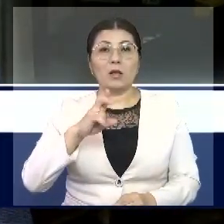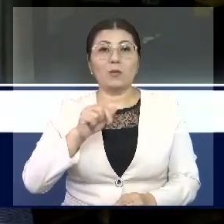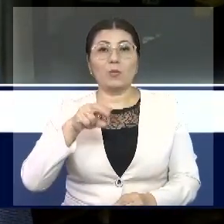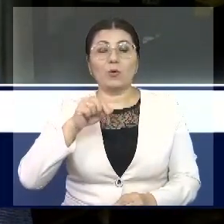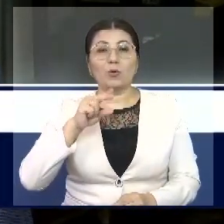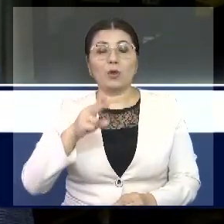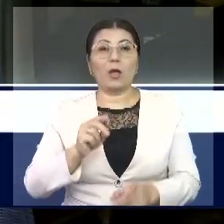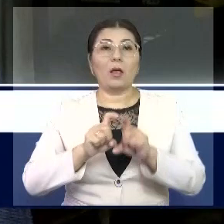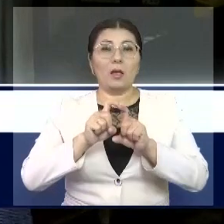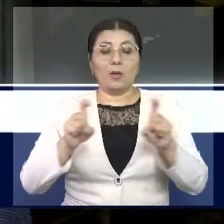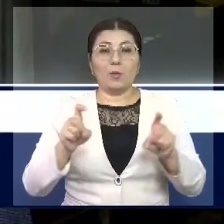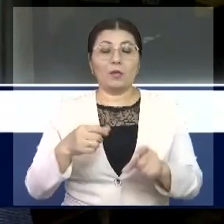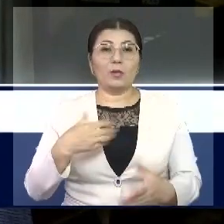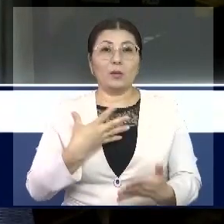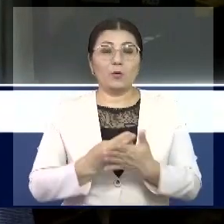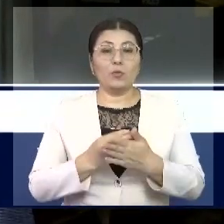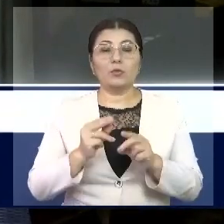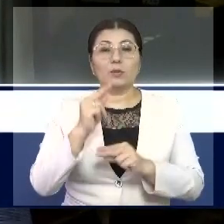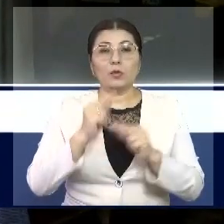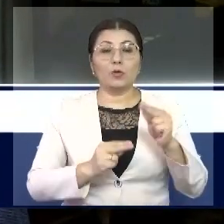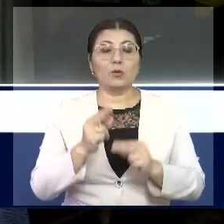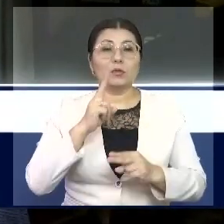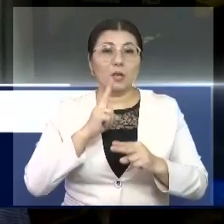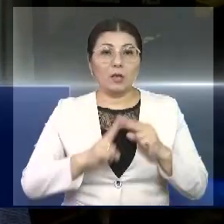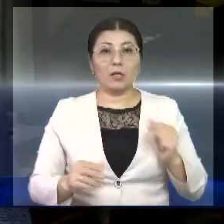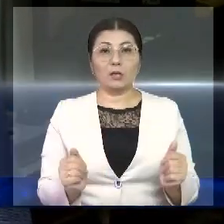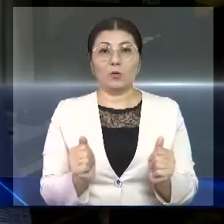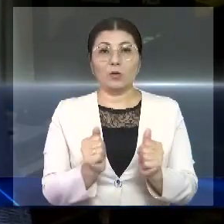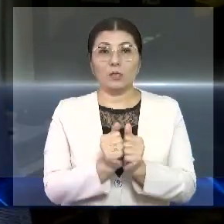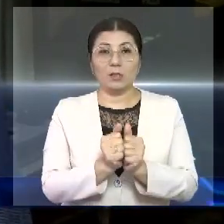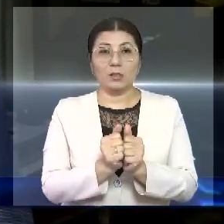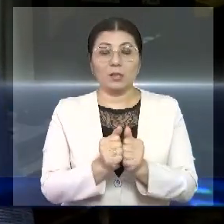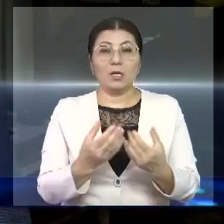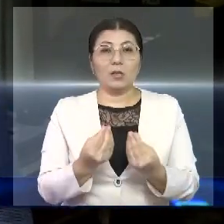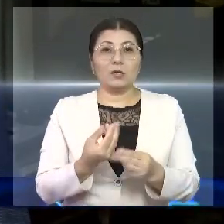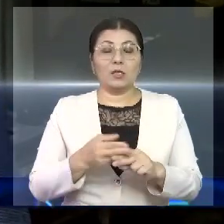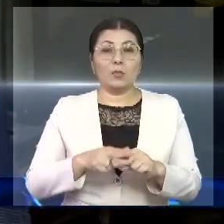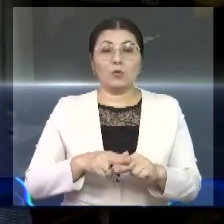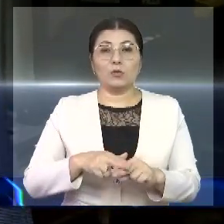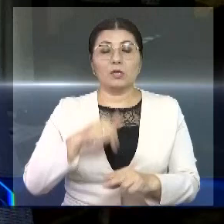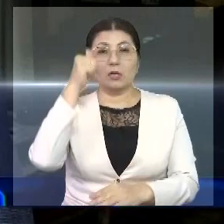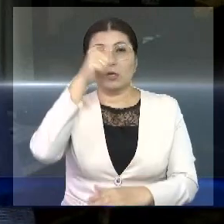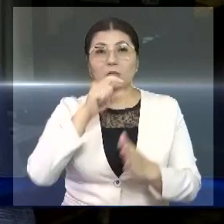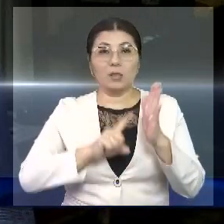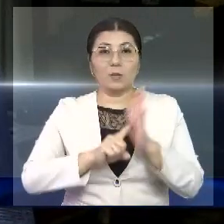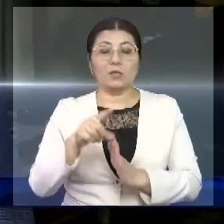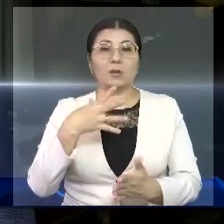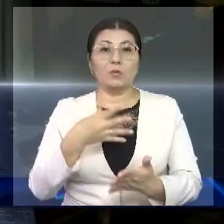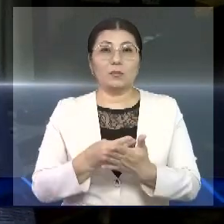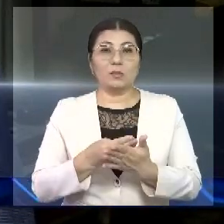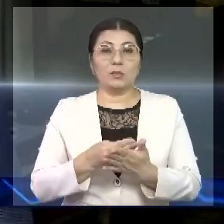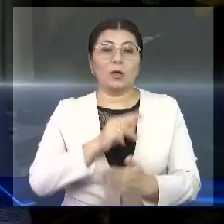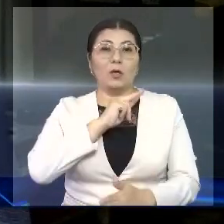мектебі өзінің құрылысын аяқталуға жақындады. Және осы биылдан бастап ол да